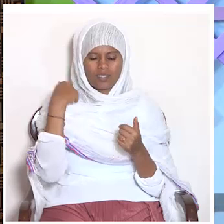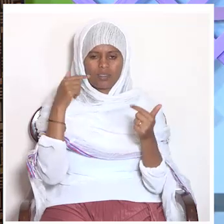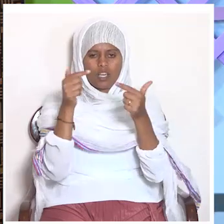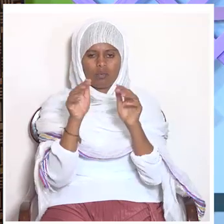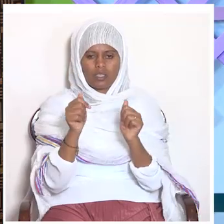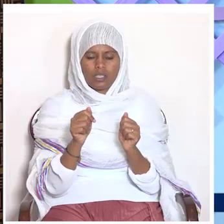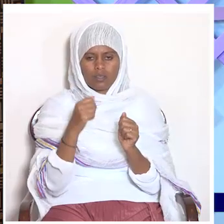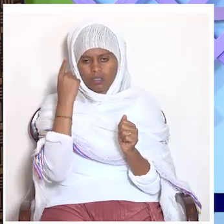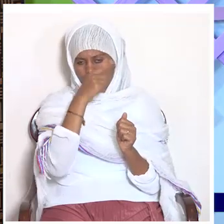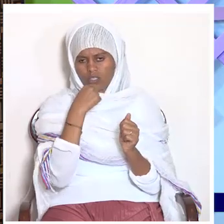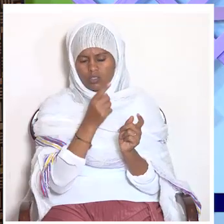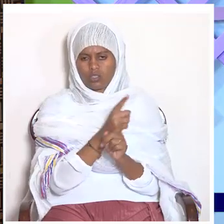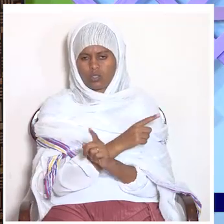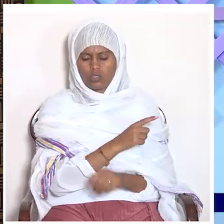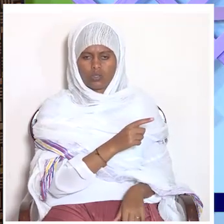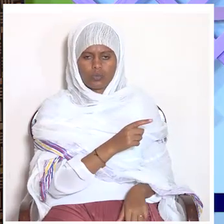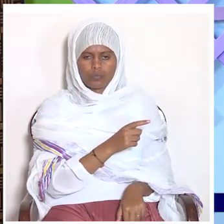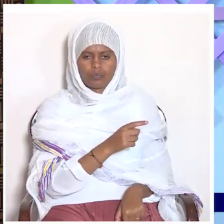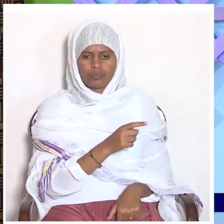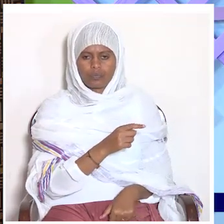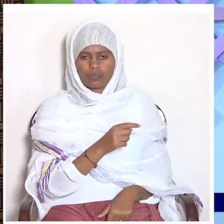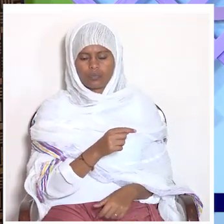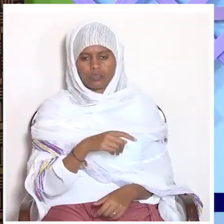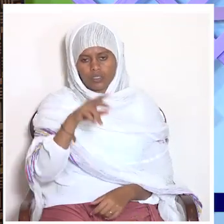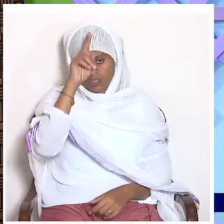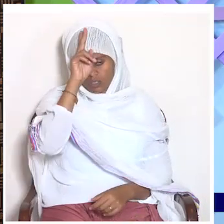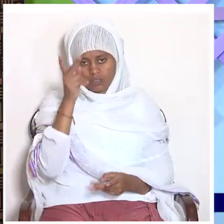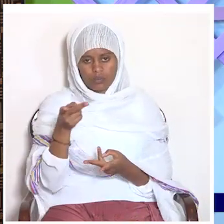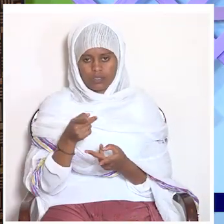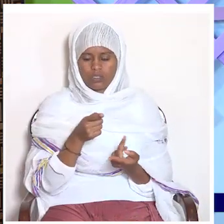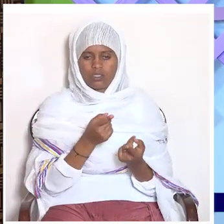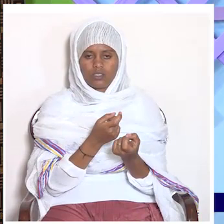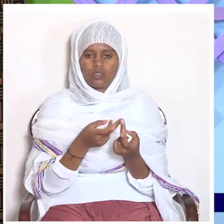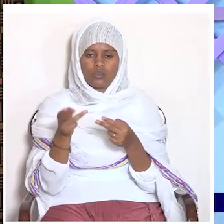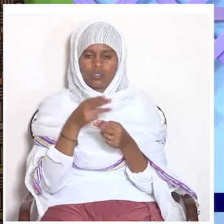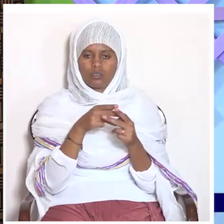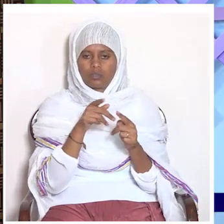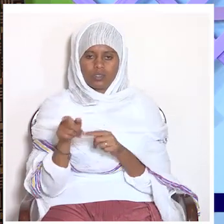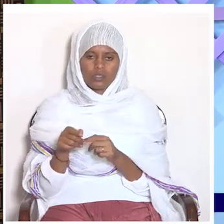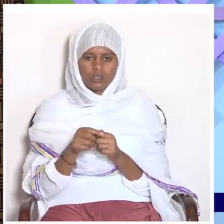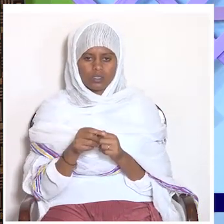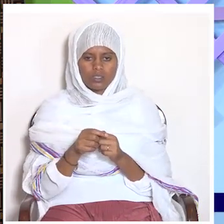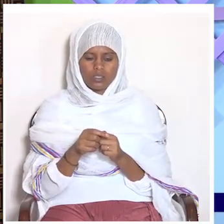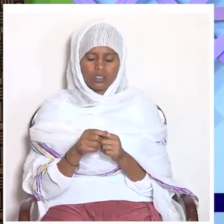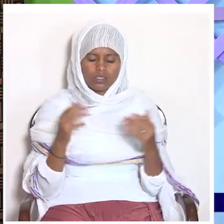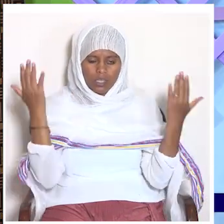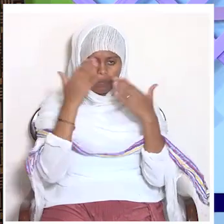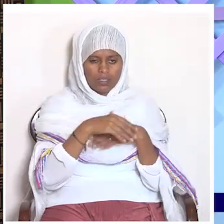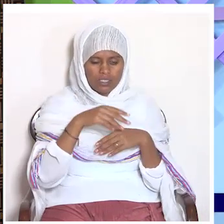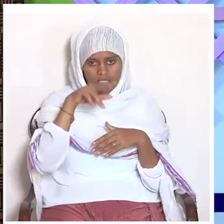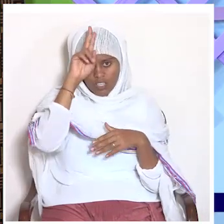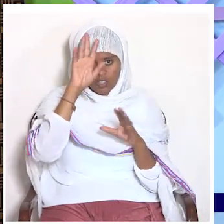ናይ ጥንቲ ጸላየኦም ገጹ ለዊጡ እንዘለሊሁ መልኣከ ጽልመት ይትመሰል መልኣከ ብርሃን መልኣከ ጽልመት